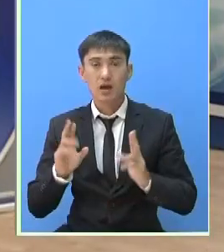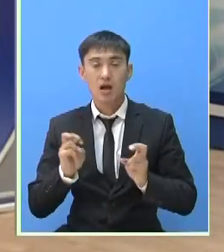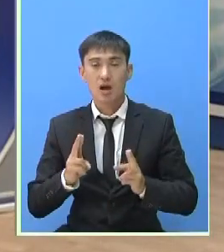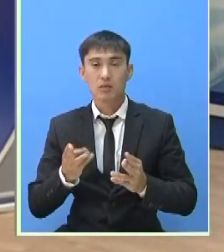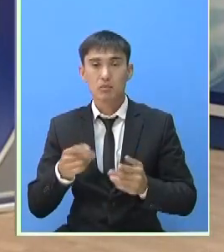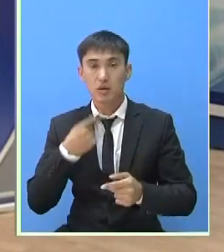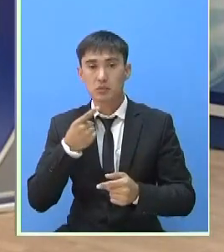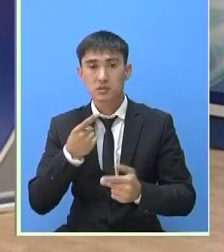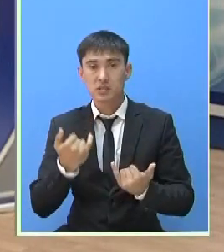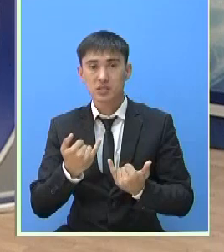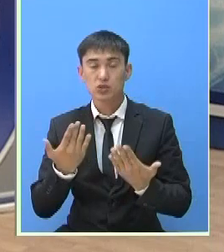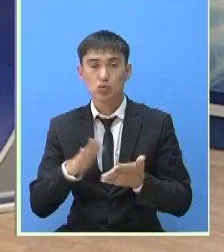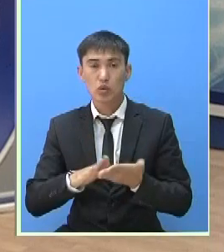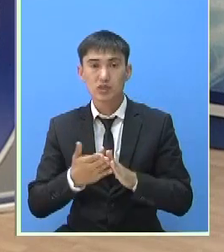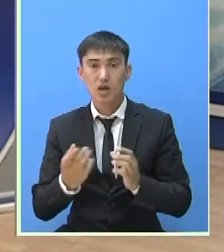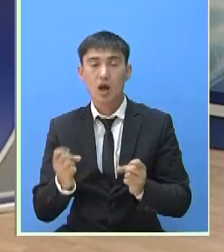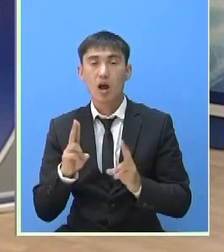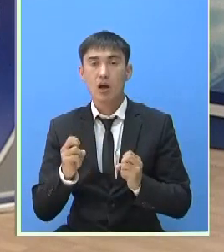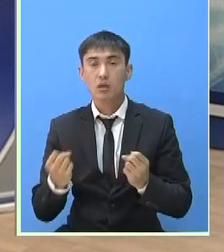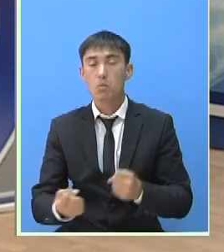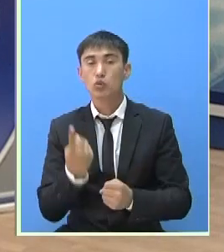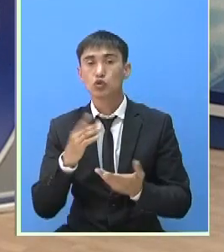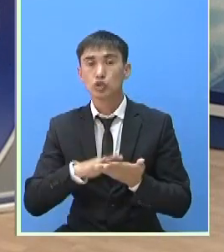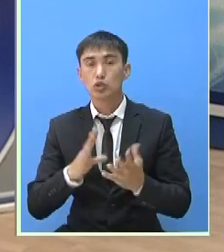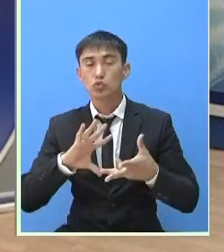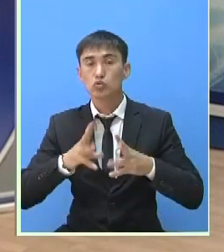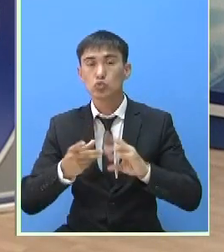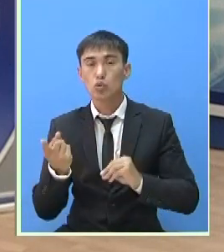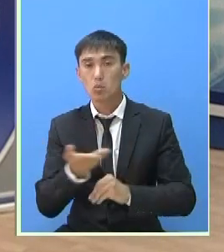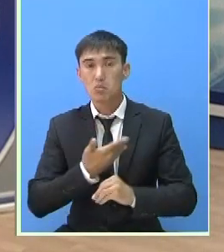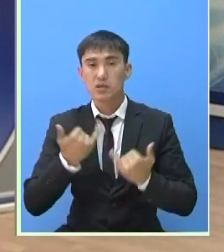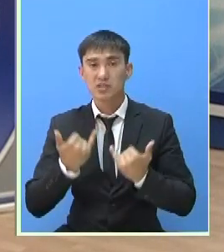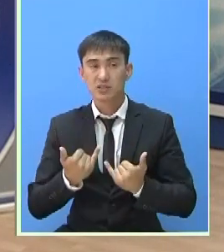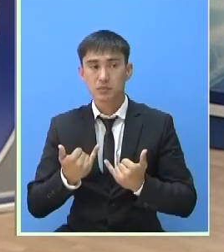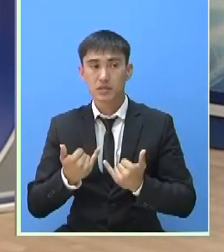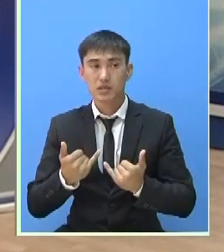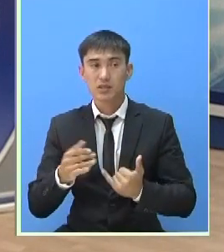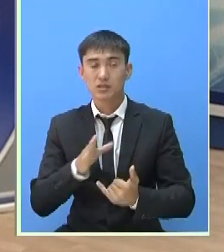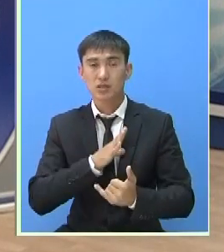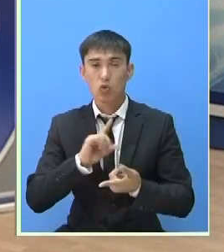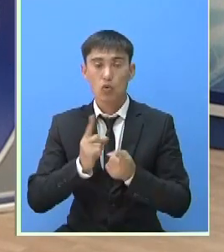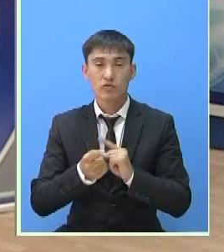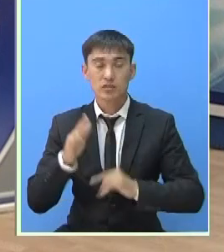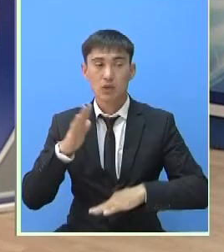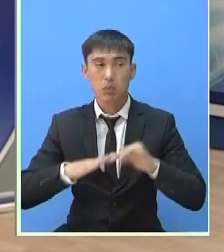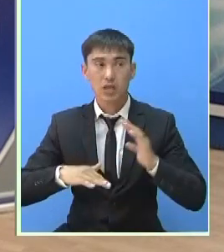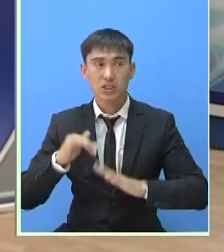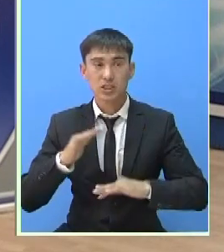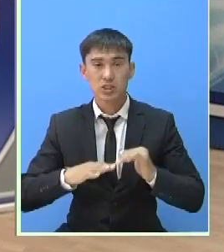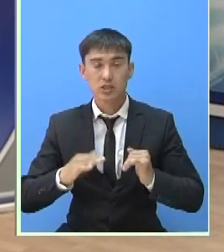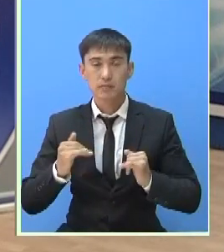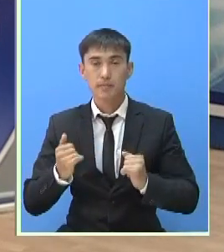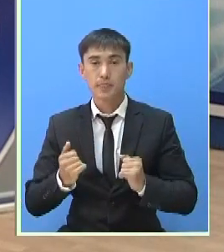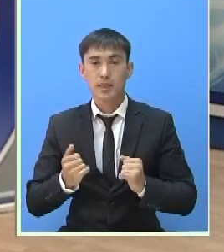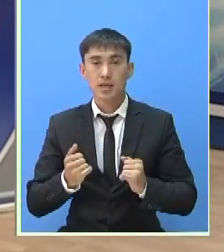нынешнюю ситуацию? Из чего она сложилась? Как так получилось, что мы теперь становимся практически, можем